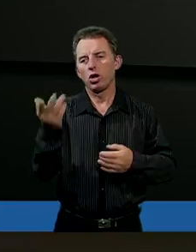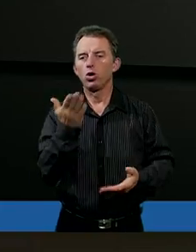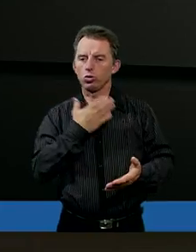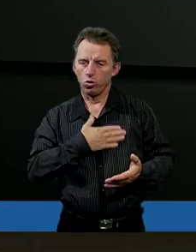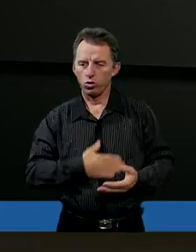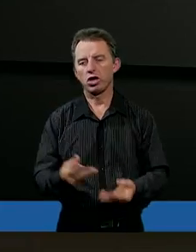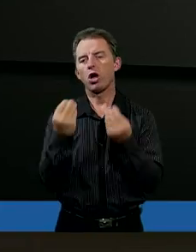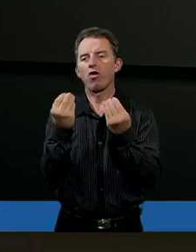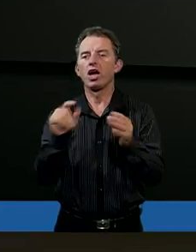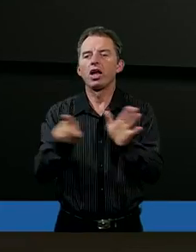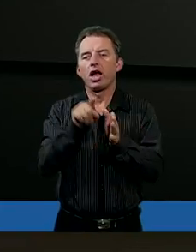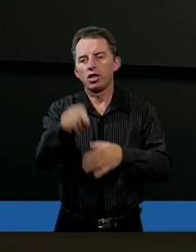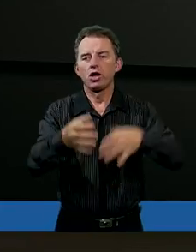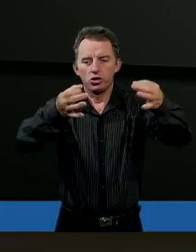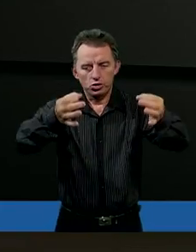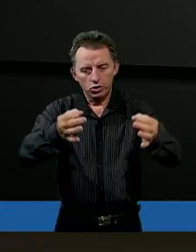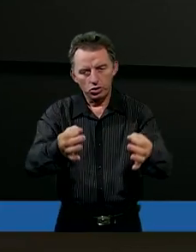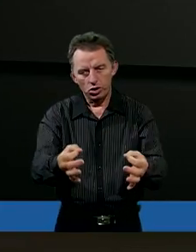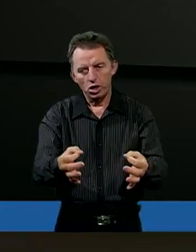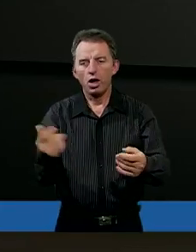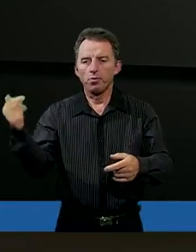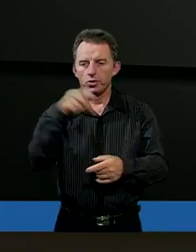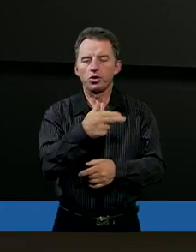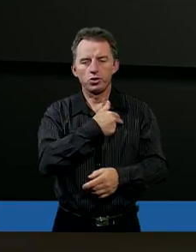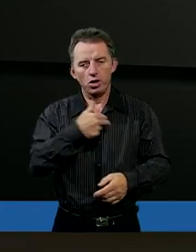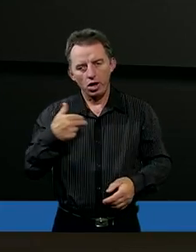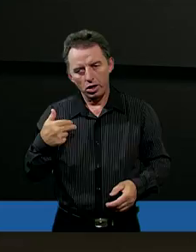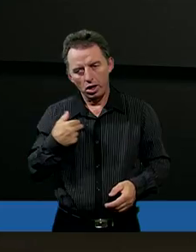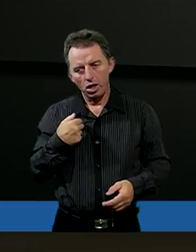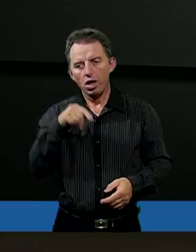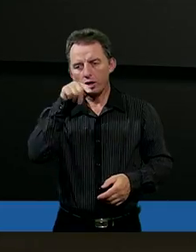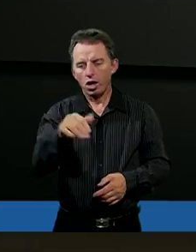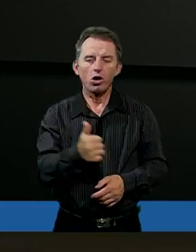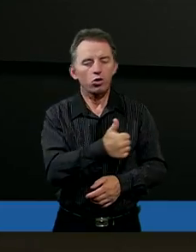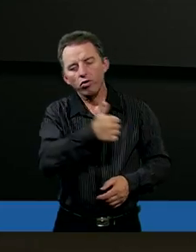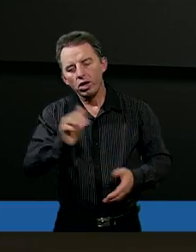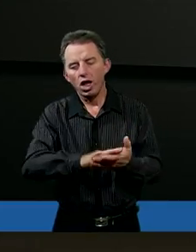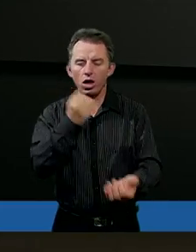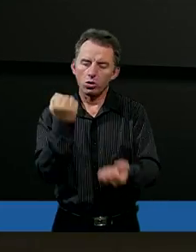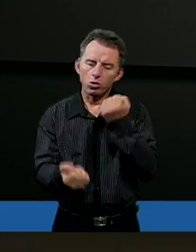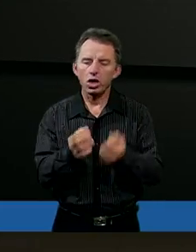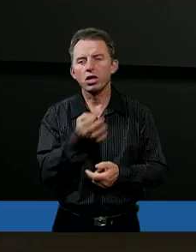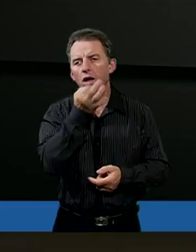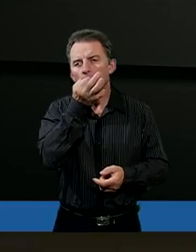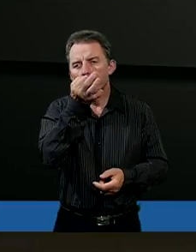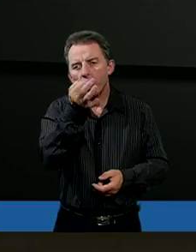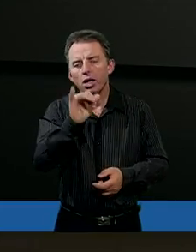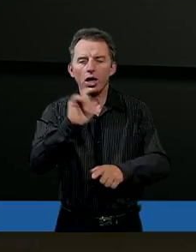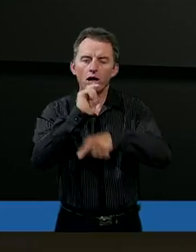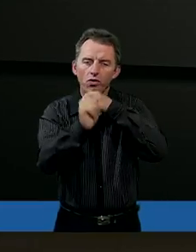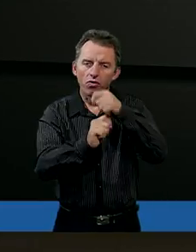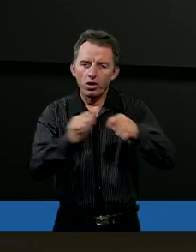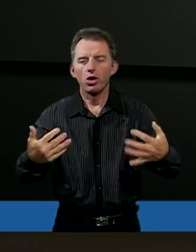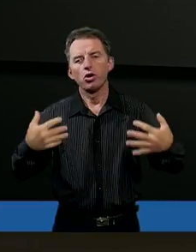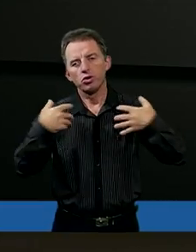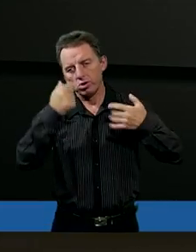się tutaj komfortowo, dlatego że dzisiaj przyjdzie nam dotknąć jednego z najtrudniejszych pytań, jakie jest związane